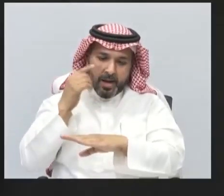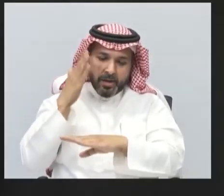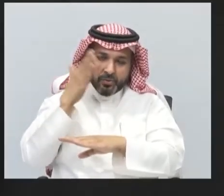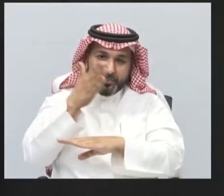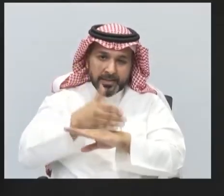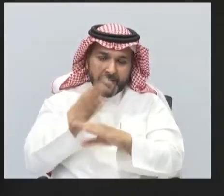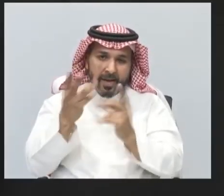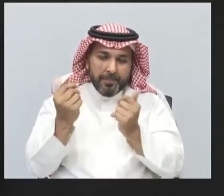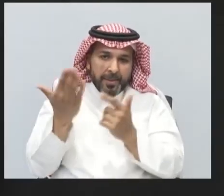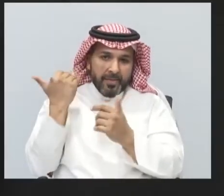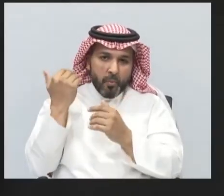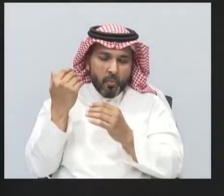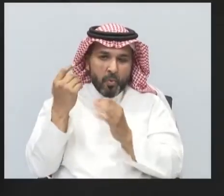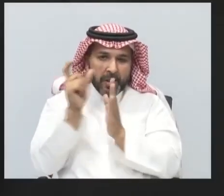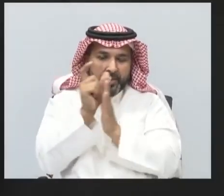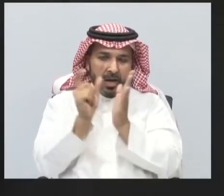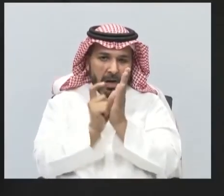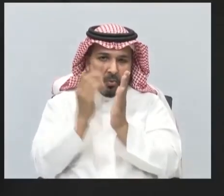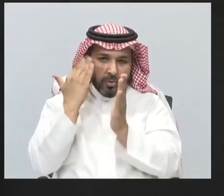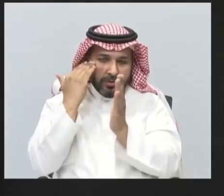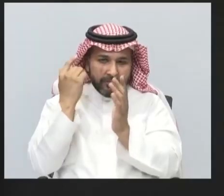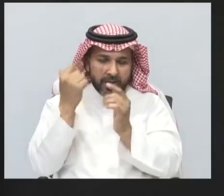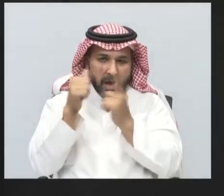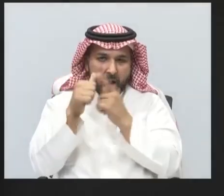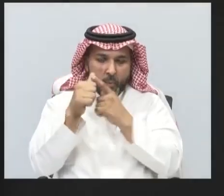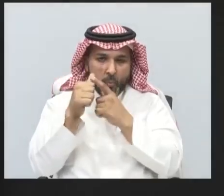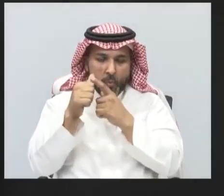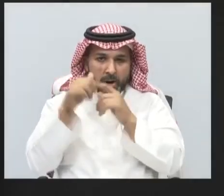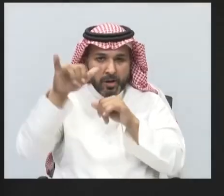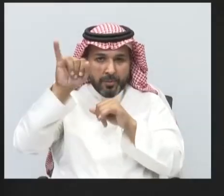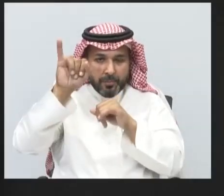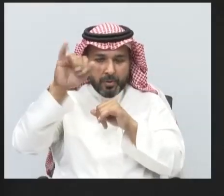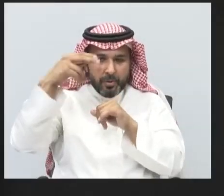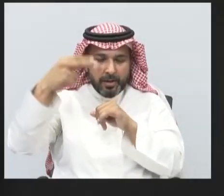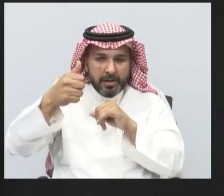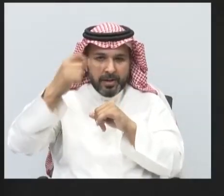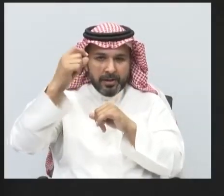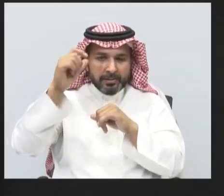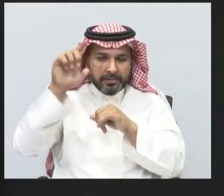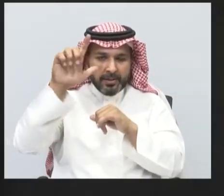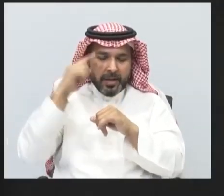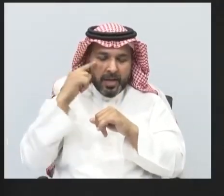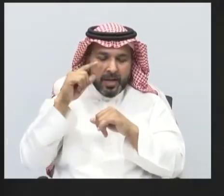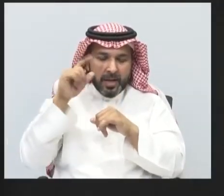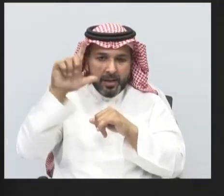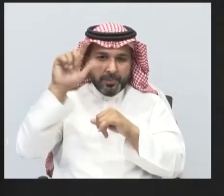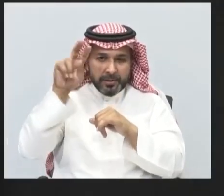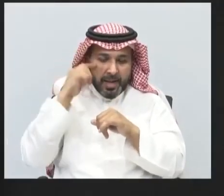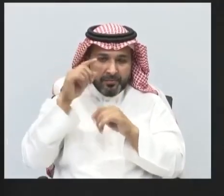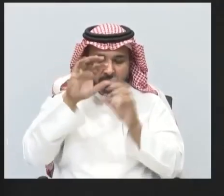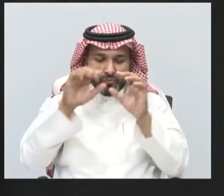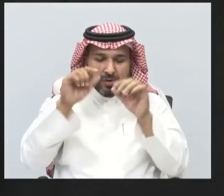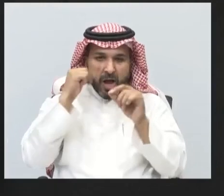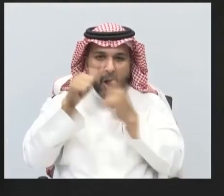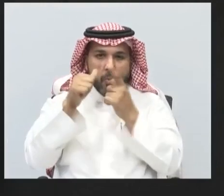السابقه اللي اخذناها ناتي بمعادلته المستقيم بي ومعادله المستقيم الاخر العمودي عليه